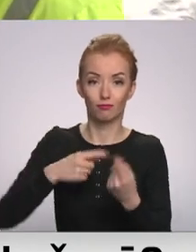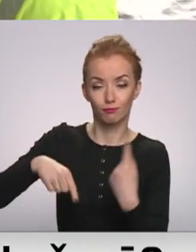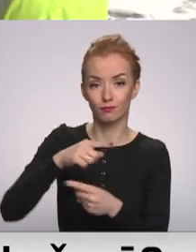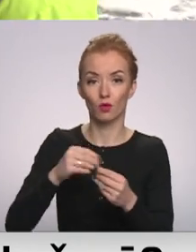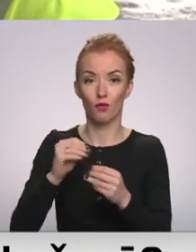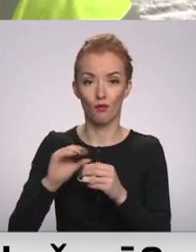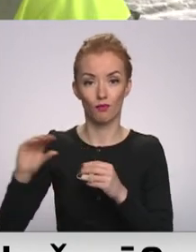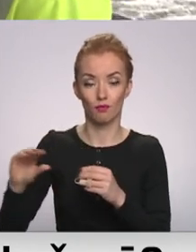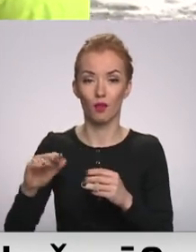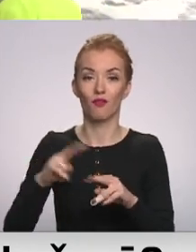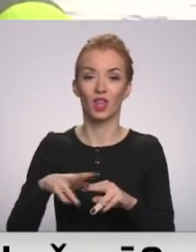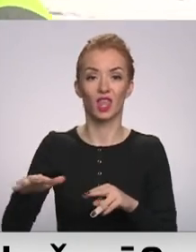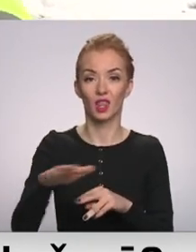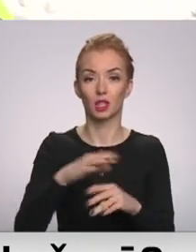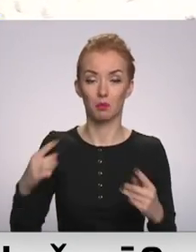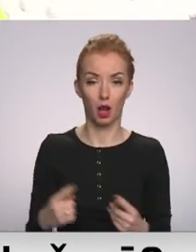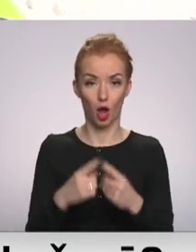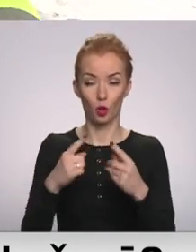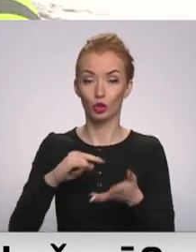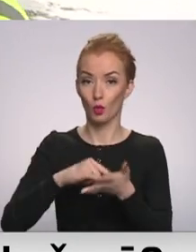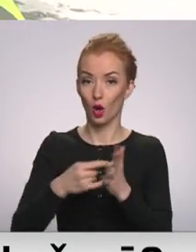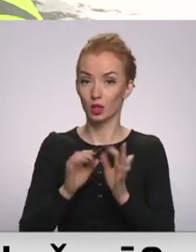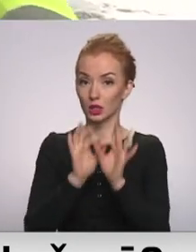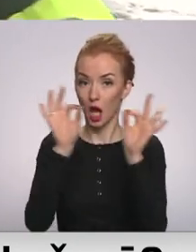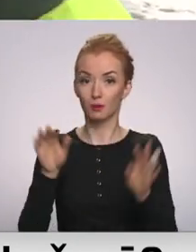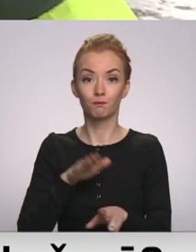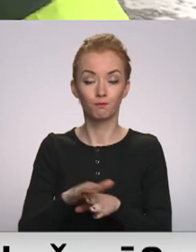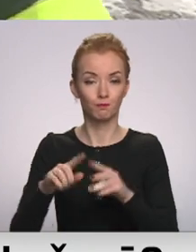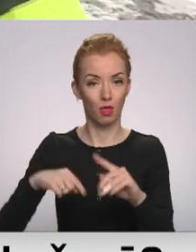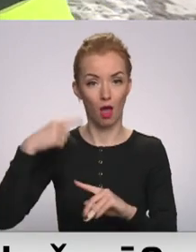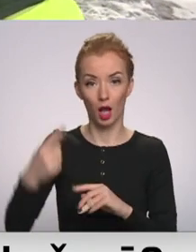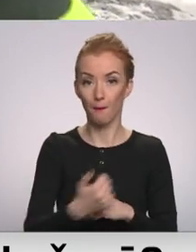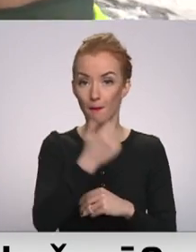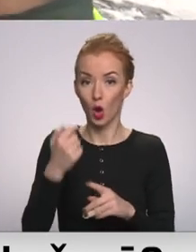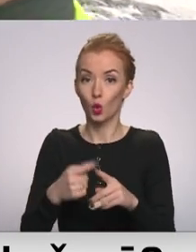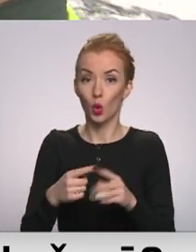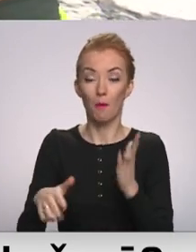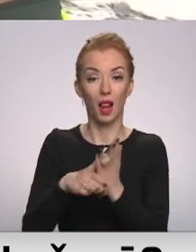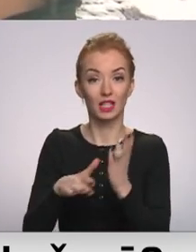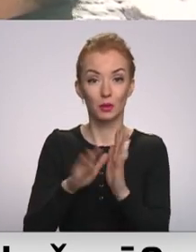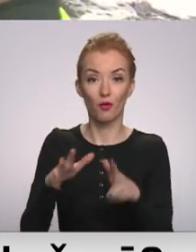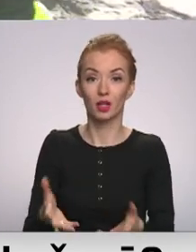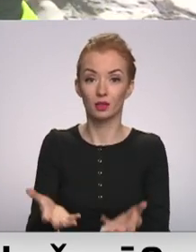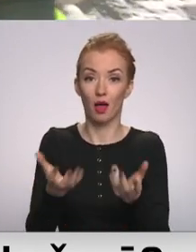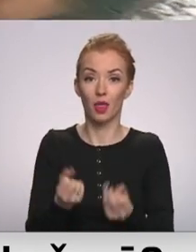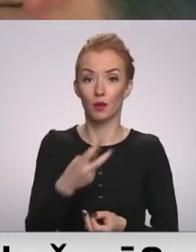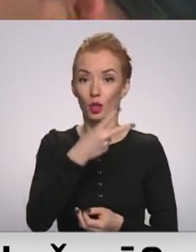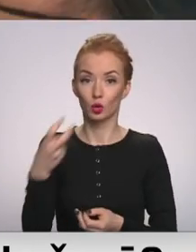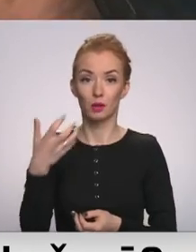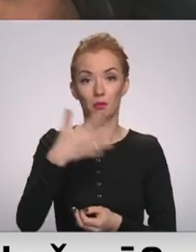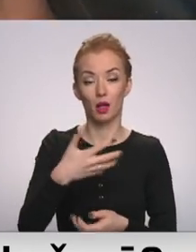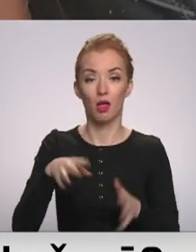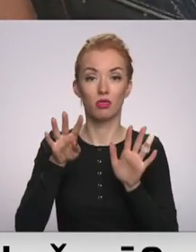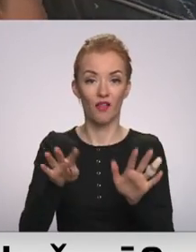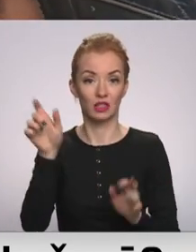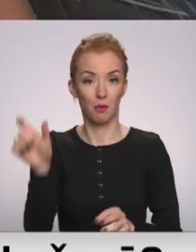naudu vides pielāgošanai. Projektu sāks īstenot nākamgad. Plānots, ka palīdzību varēs saņemt 259